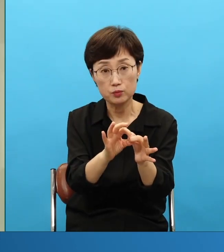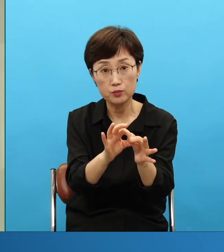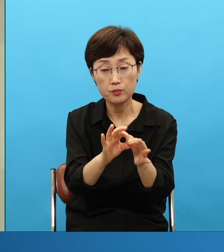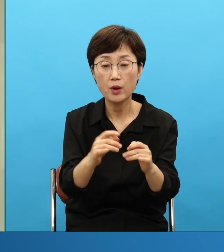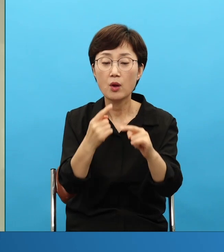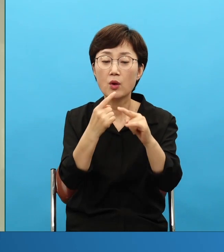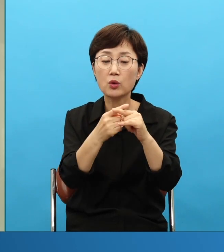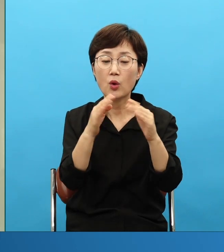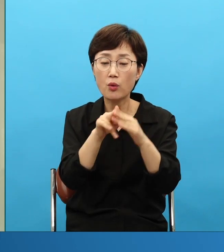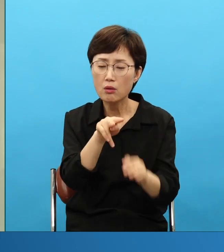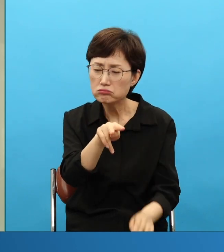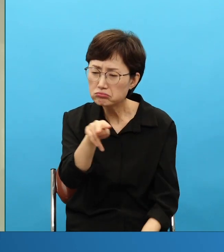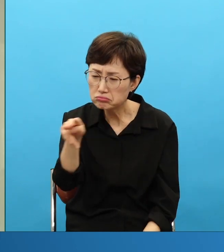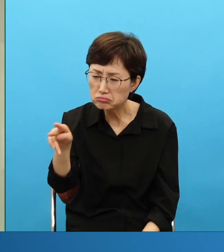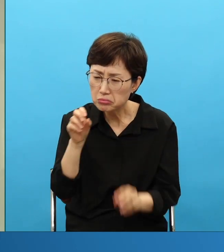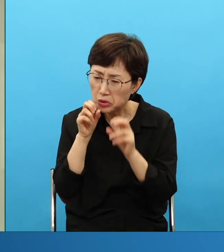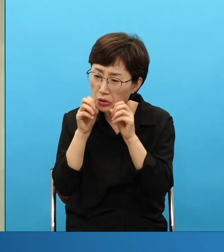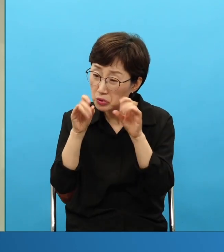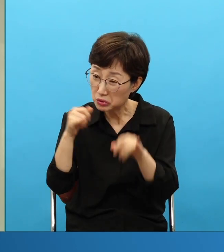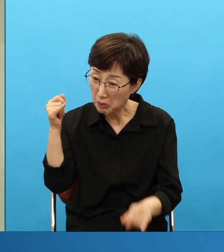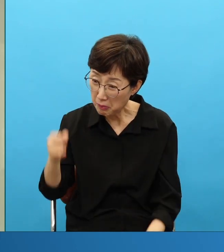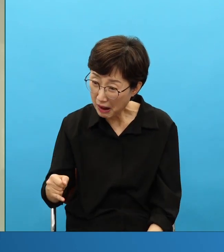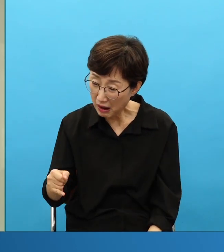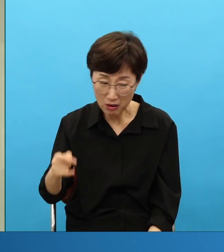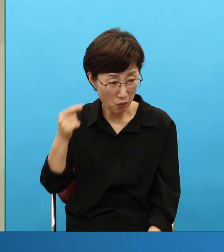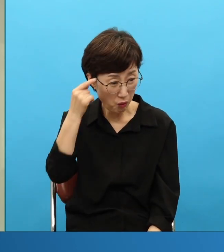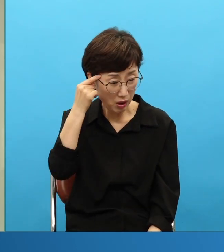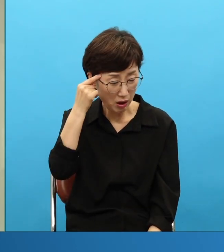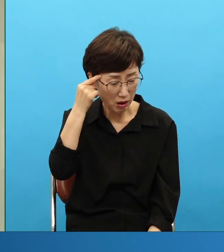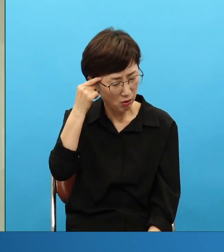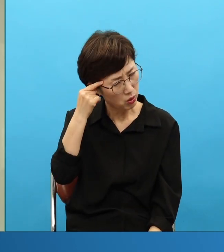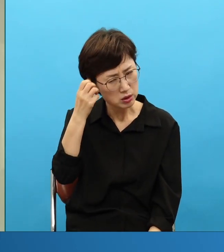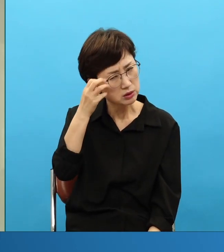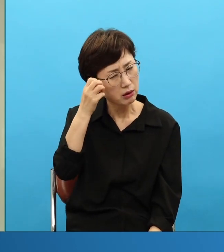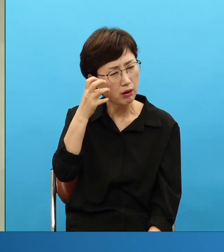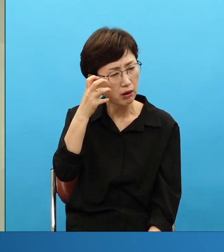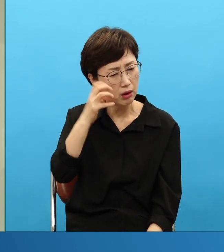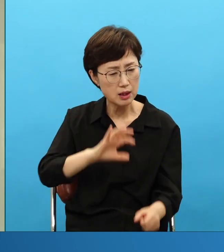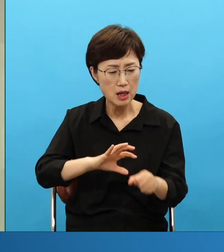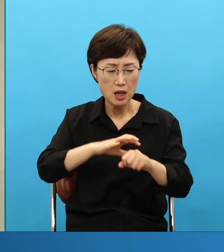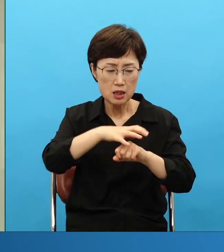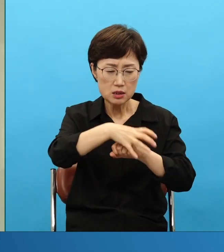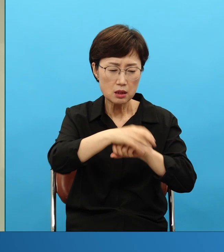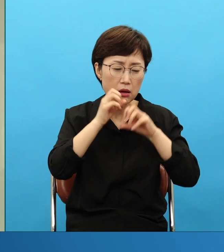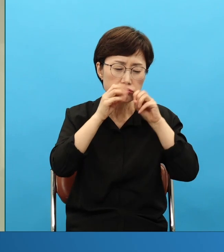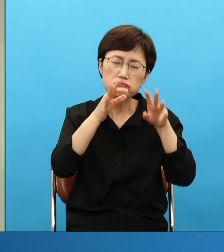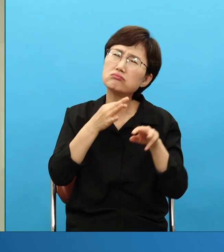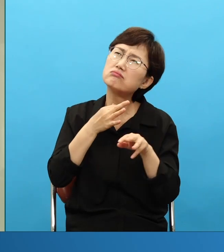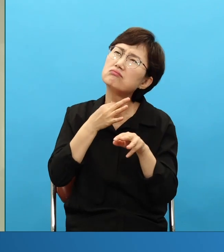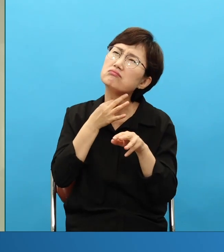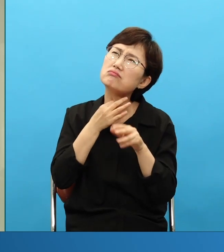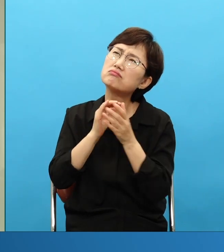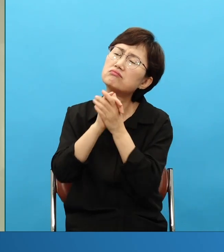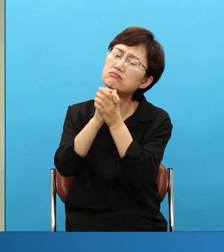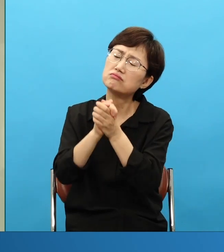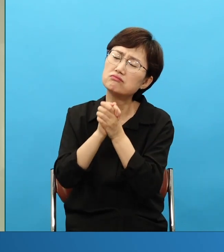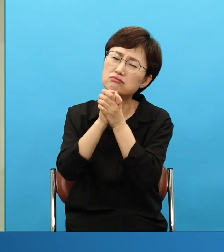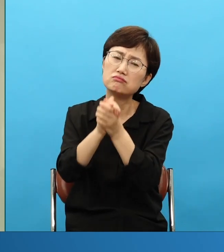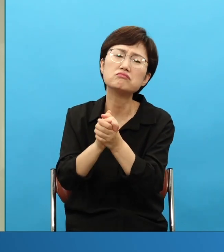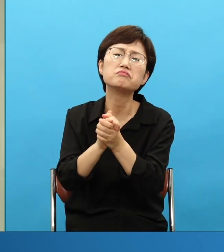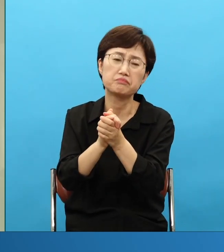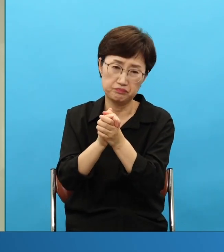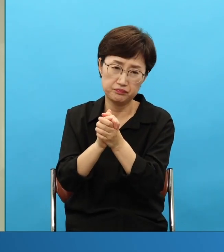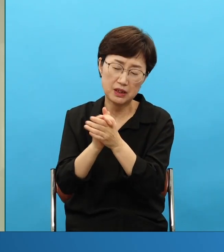왜 전도를 못하느냐? Why is the church unable to evangelize? 세계 복음할 수 있도록 해달라고 하나님께 기도했습니다. I prayed to God so that we could do